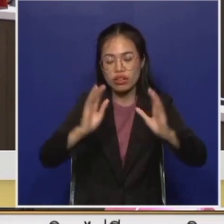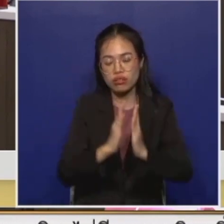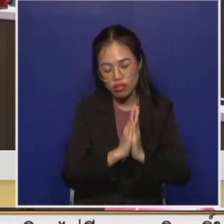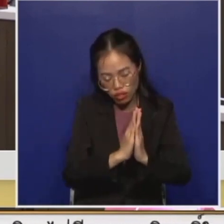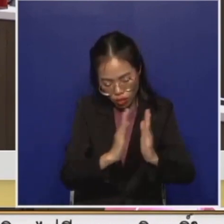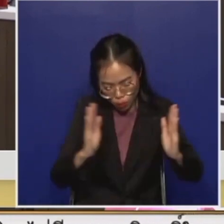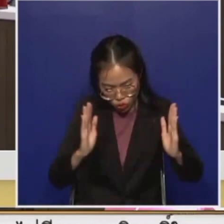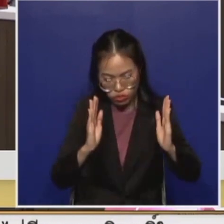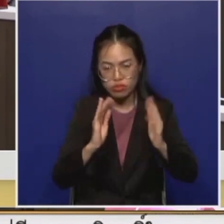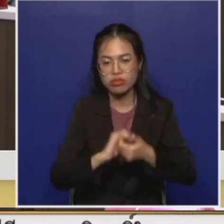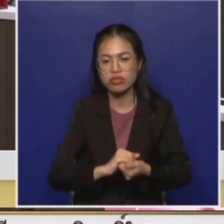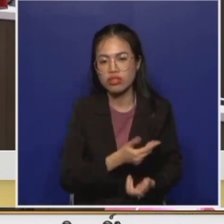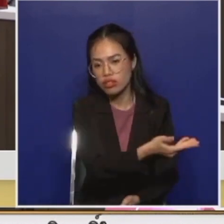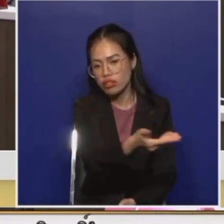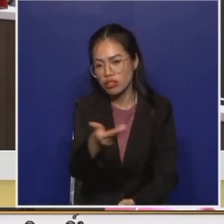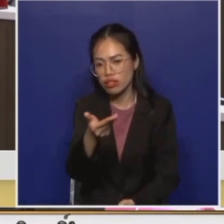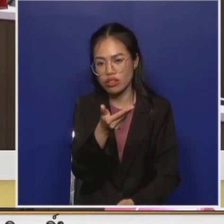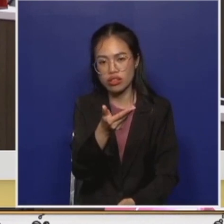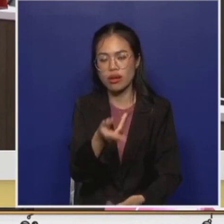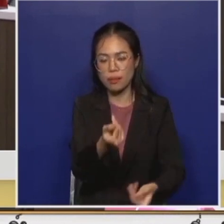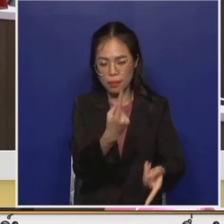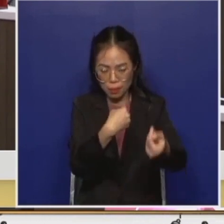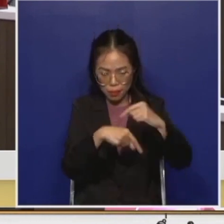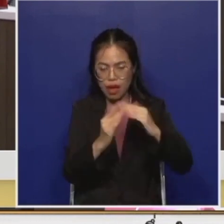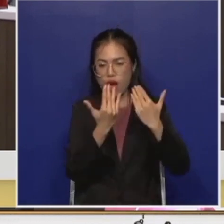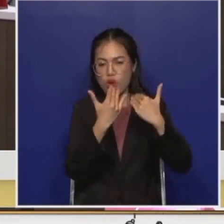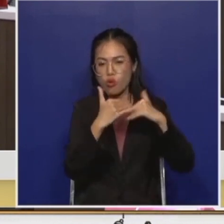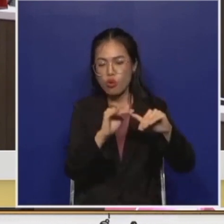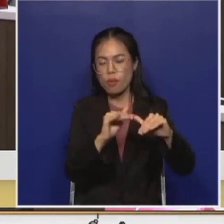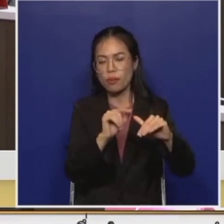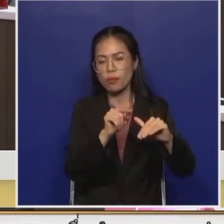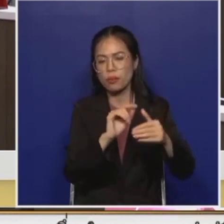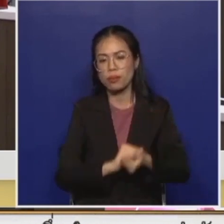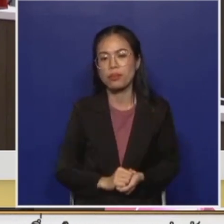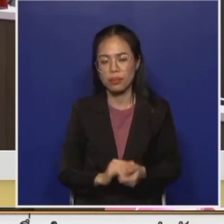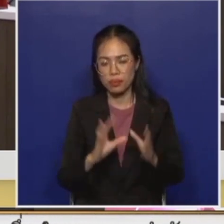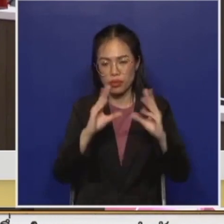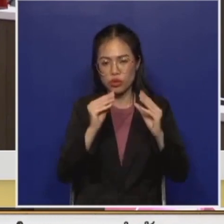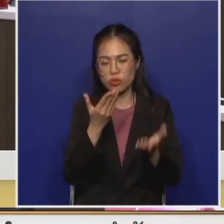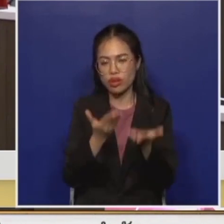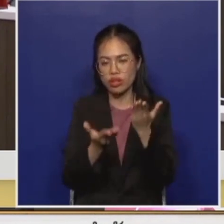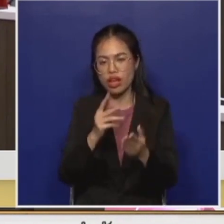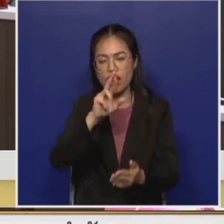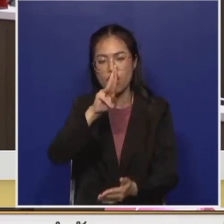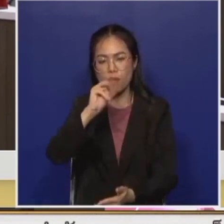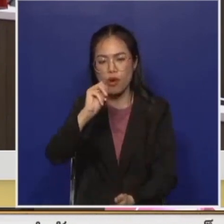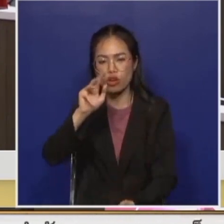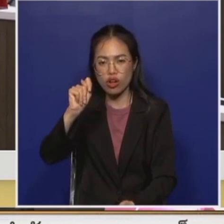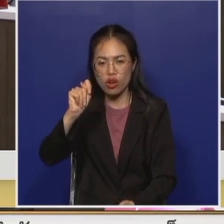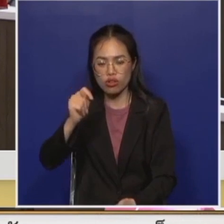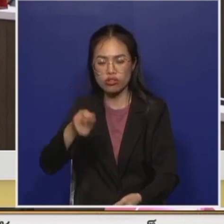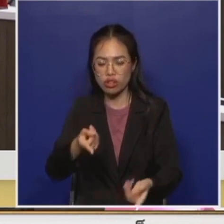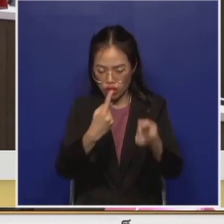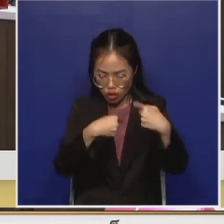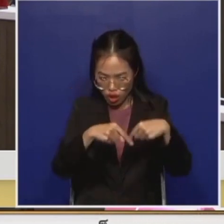่งครับที่ท่านเองและ tee partyโดยเฉพาะรมตีที่ถูกอภิปรายได้ให้ความ